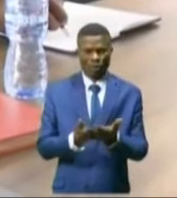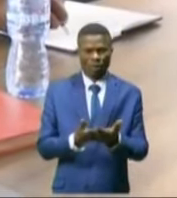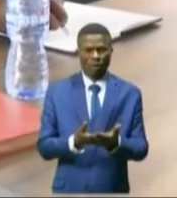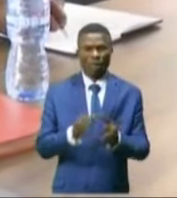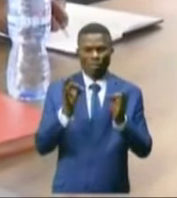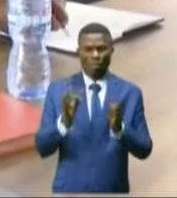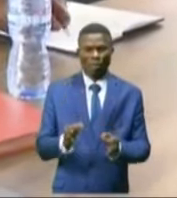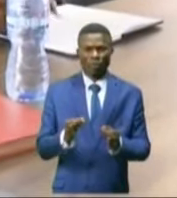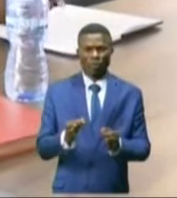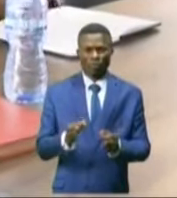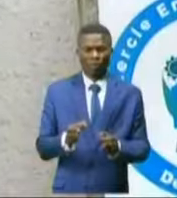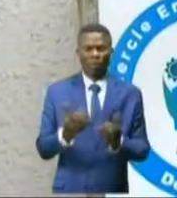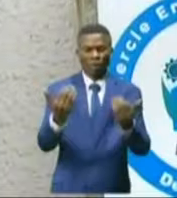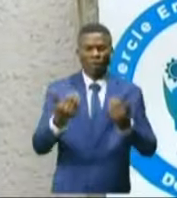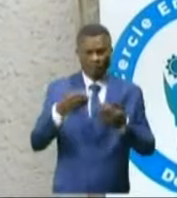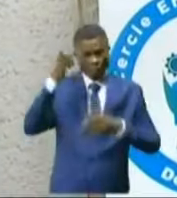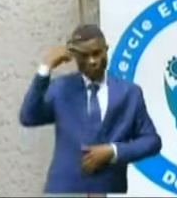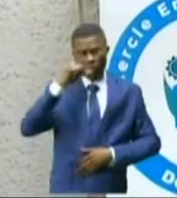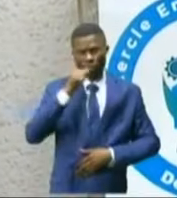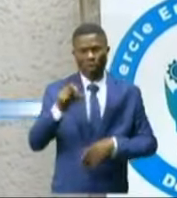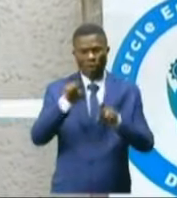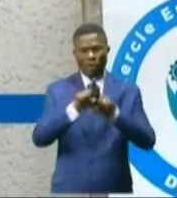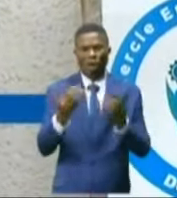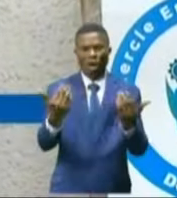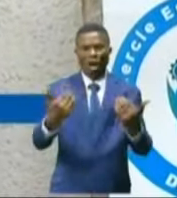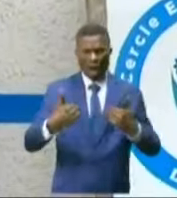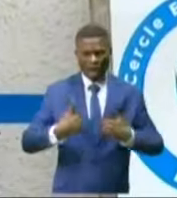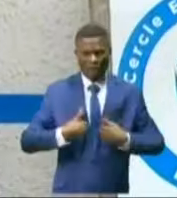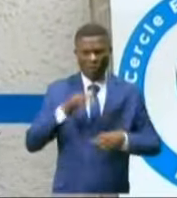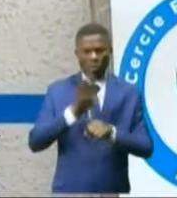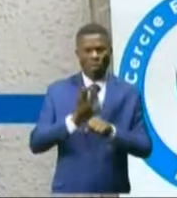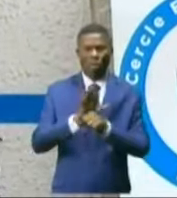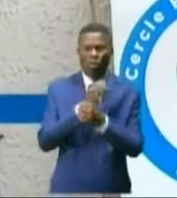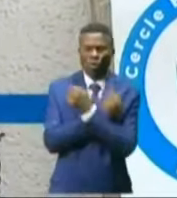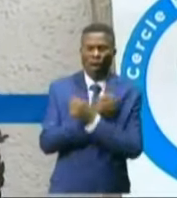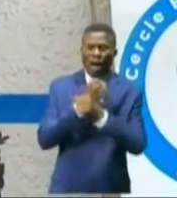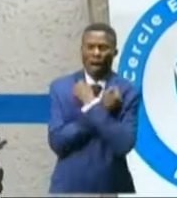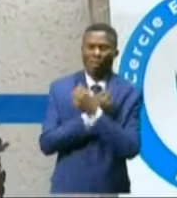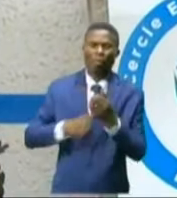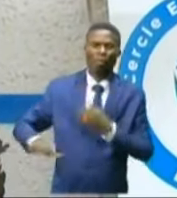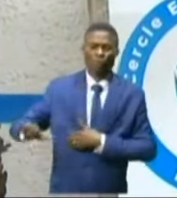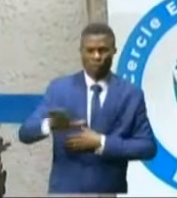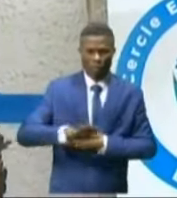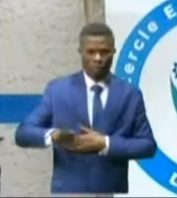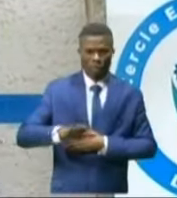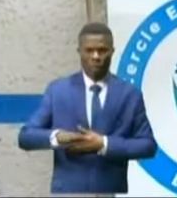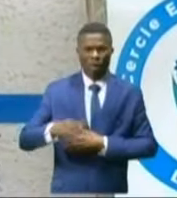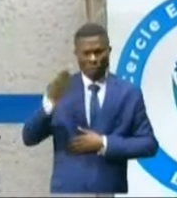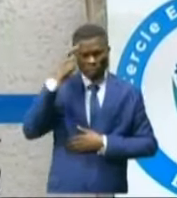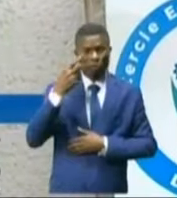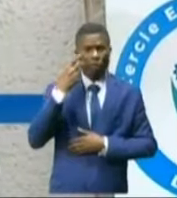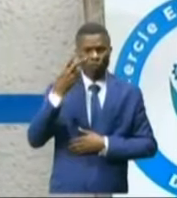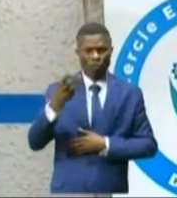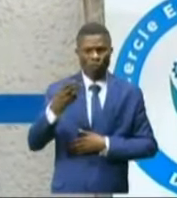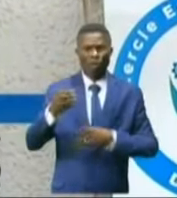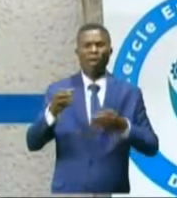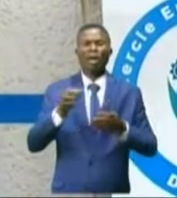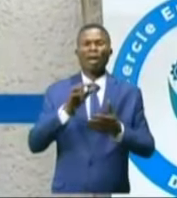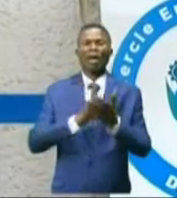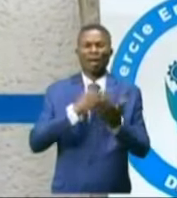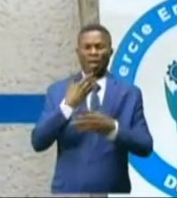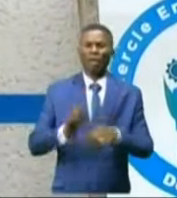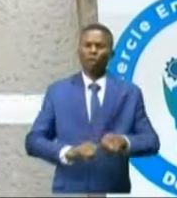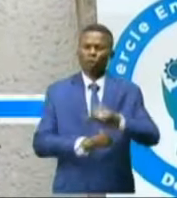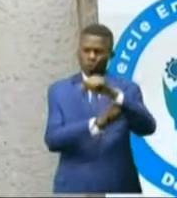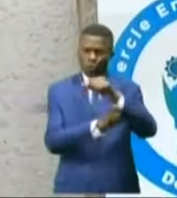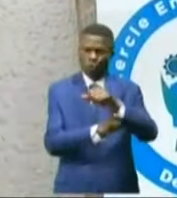suffit pas simplement de volonté politique, mais il faut aussi beaucoup d'amour, de patriotisme pour pouvoir fédérer,